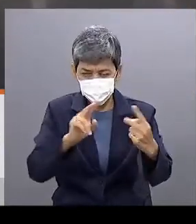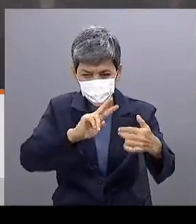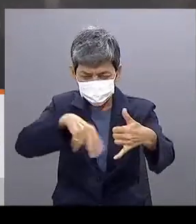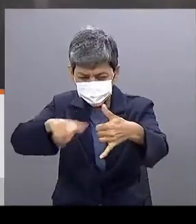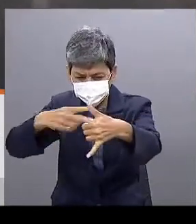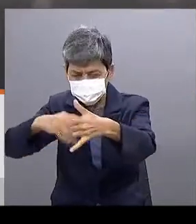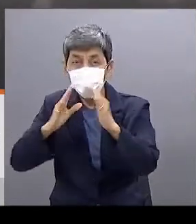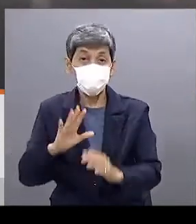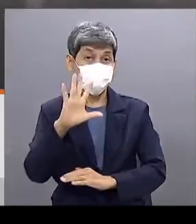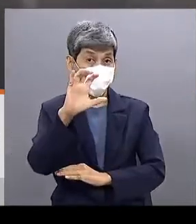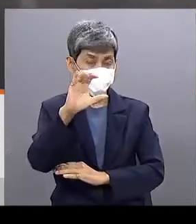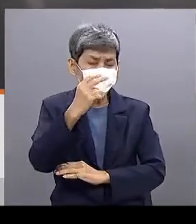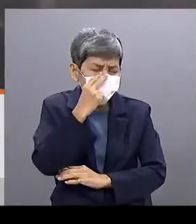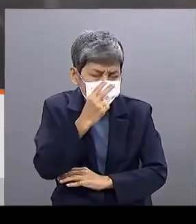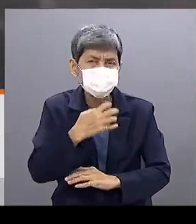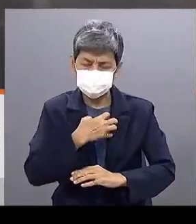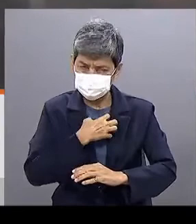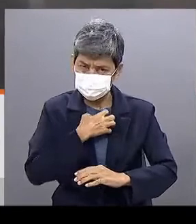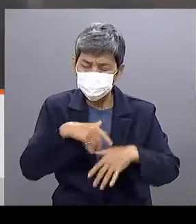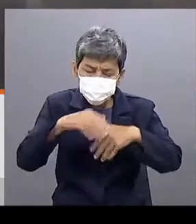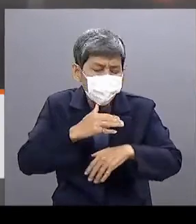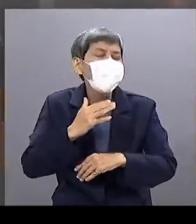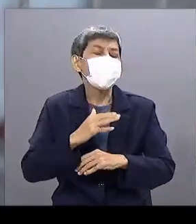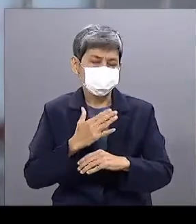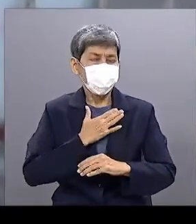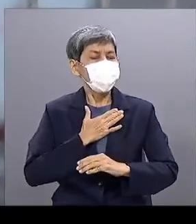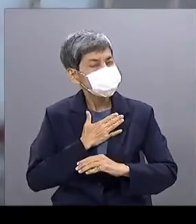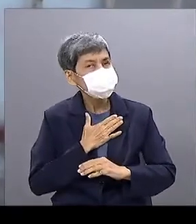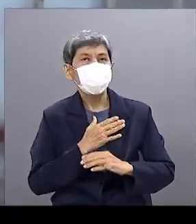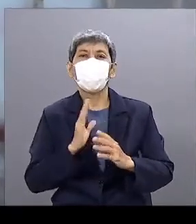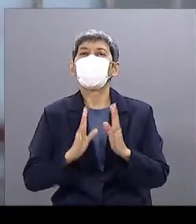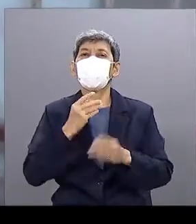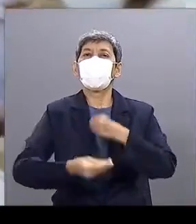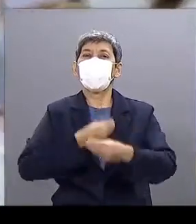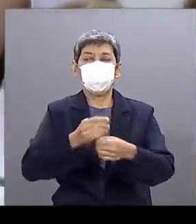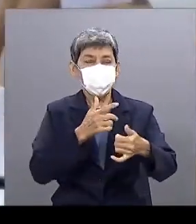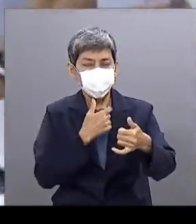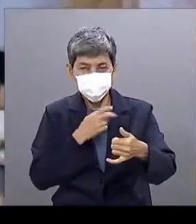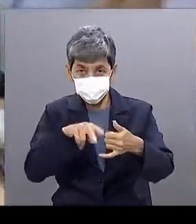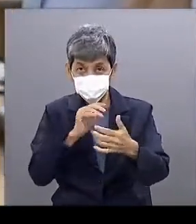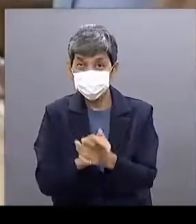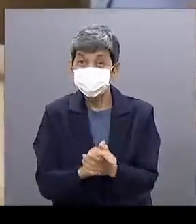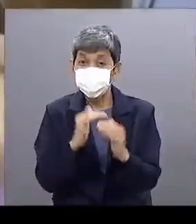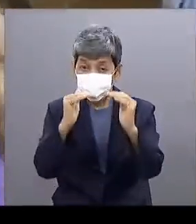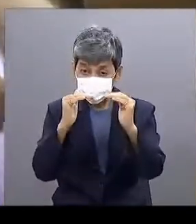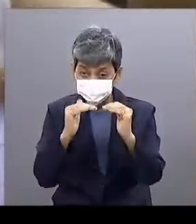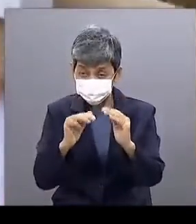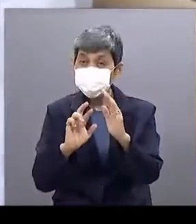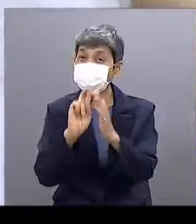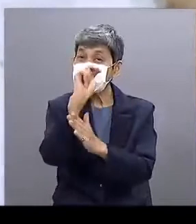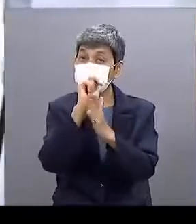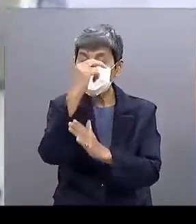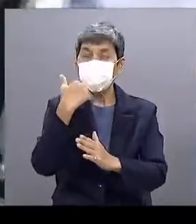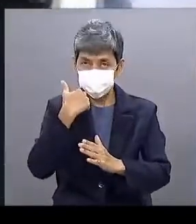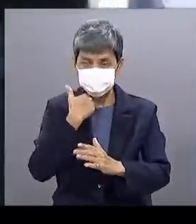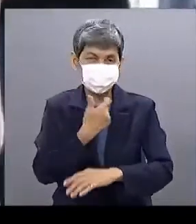จะสร้างความมั่นใจให้กับประชาชนและพ่อค้าแม่ค้าในพื้นที่ครับส่วนที่จังหวัดน่านนะครับเร่งฉีดวัคซีน